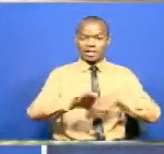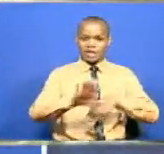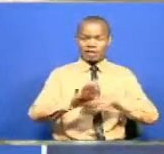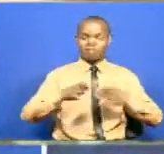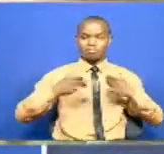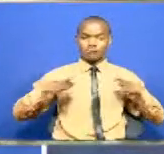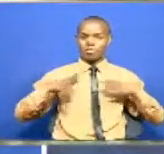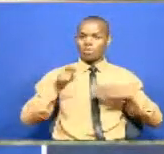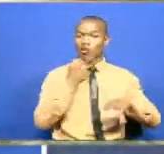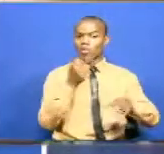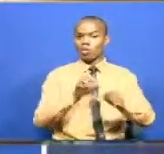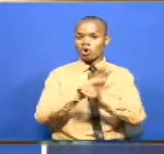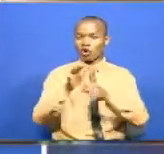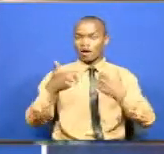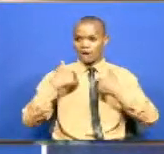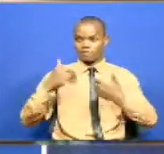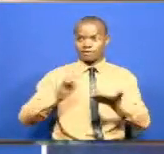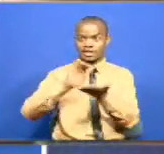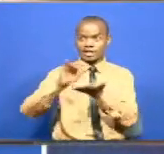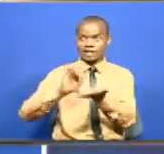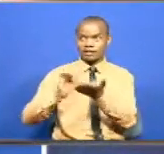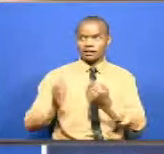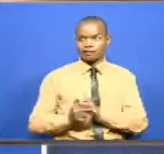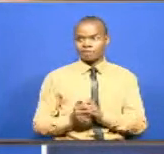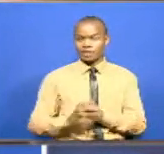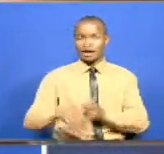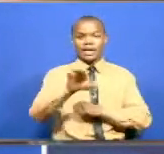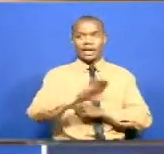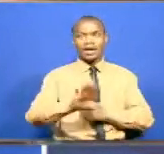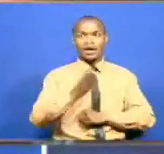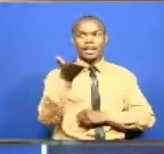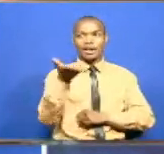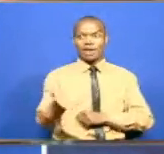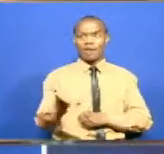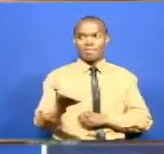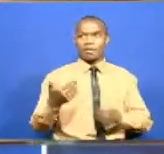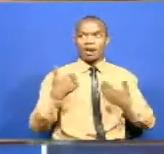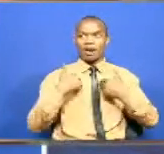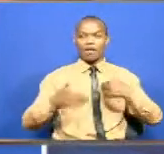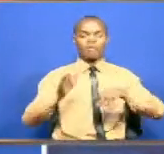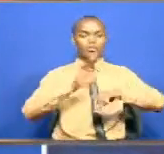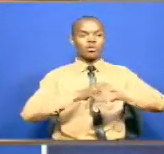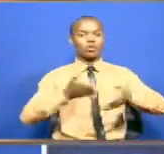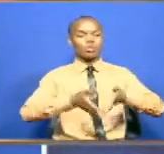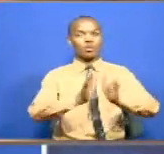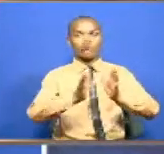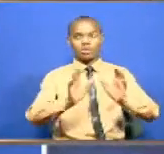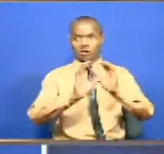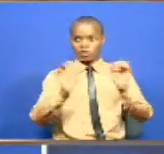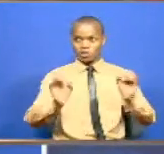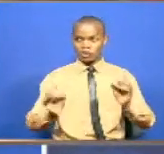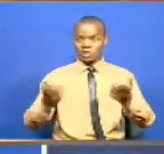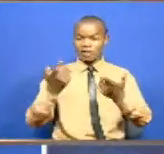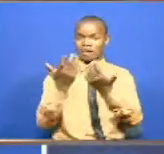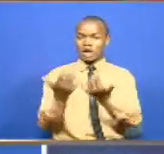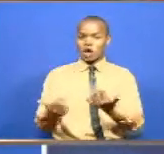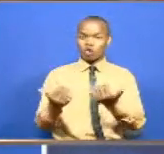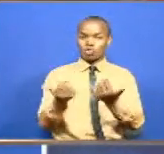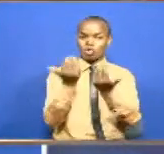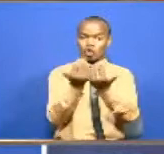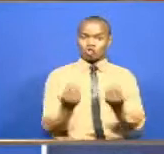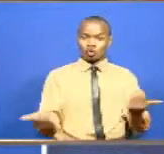ugonjwa wa COVID-19. Hapa kwetu hakuna mabarabara mazuri, ikabidi hao watoto wapelekwe moja kwa